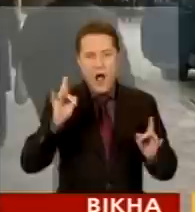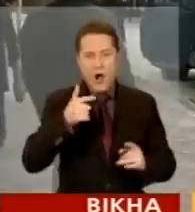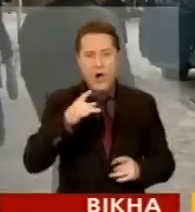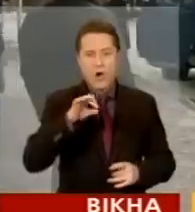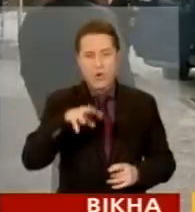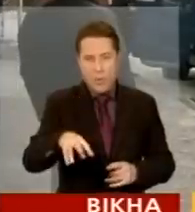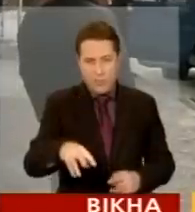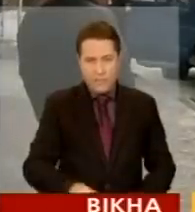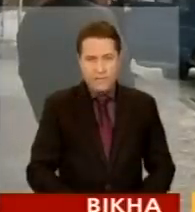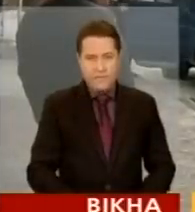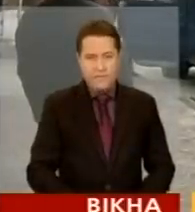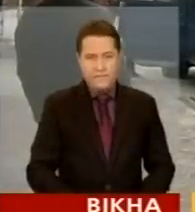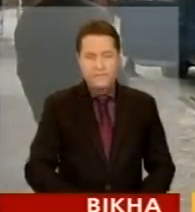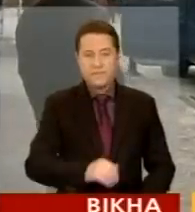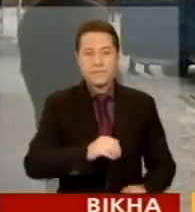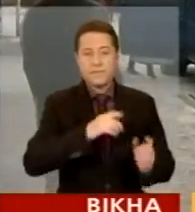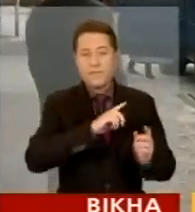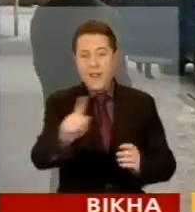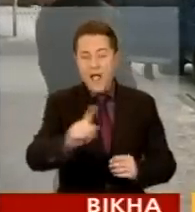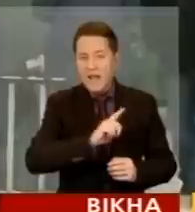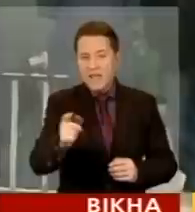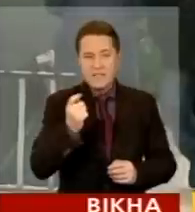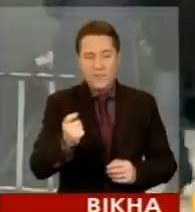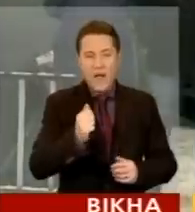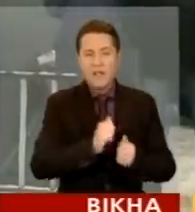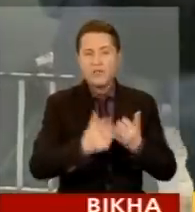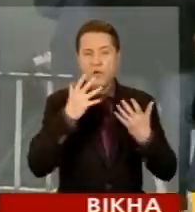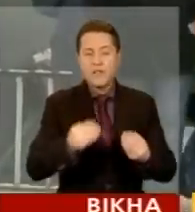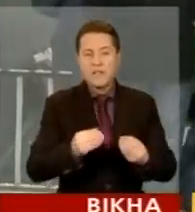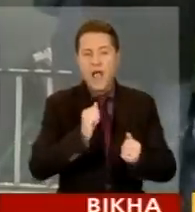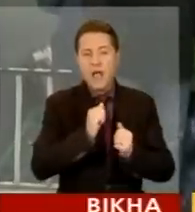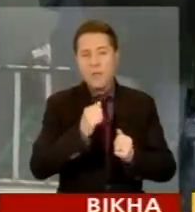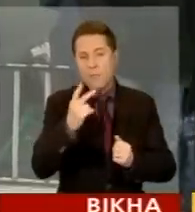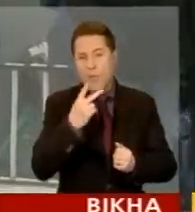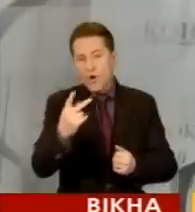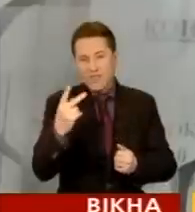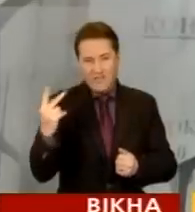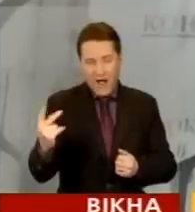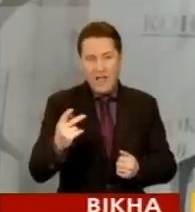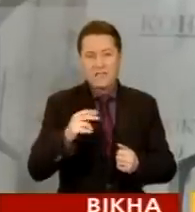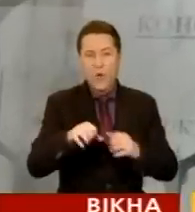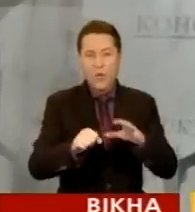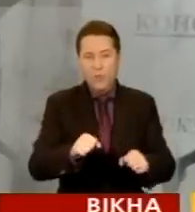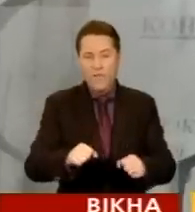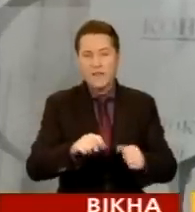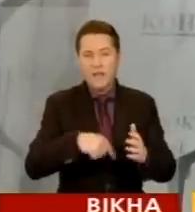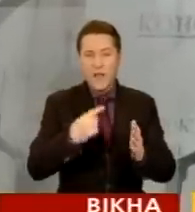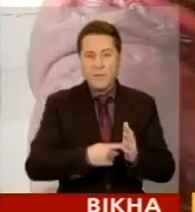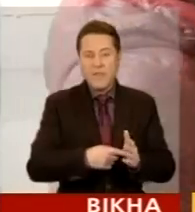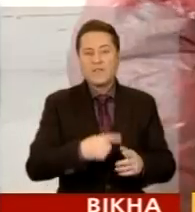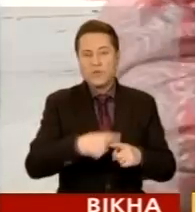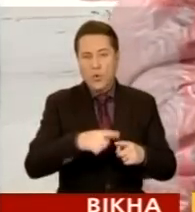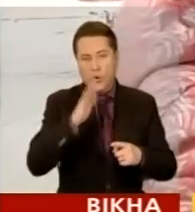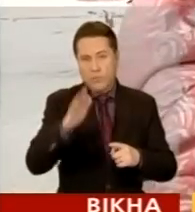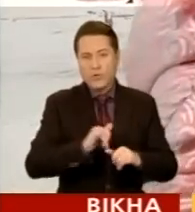бабят. Рейсів мало, щодня по два до кожного з окупованих міст. Диспетчери маленької автостанції сподіваються, невдовзі буде більше.